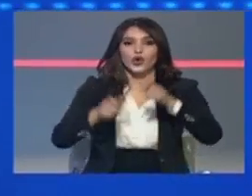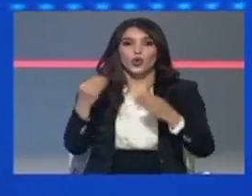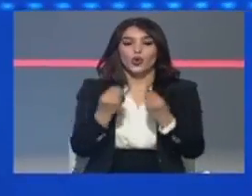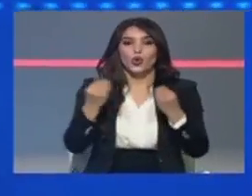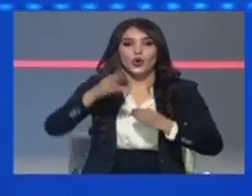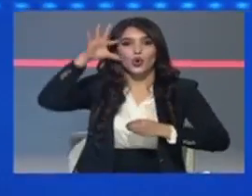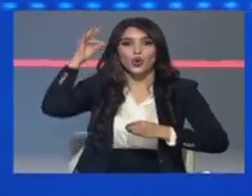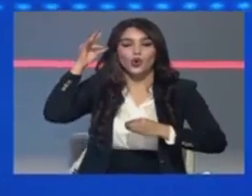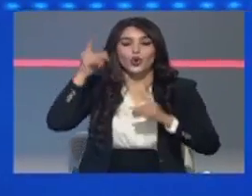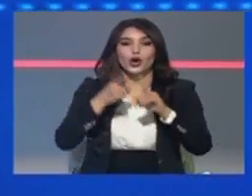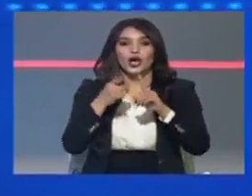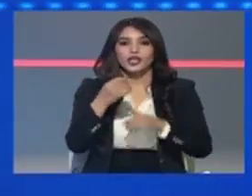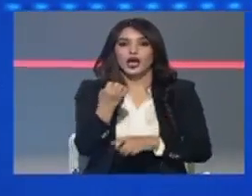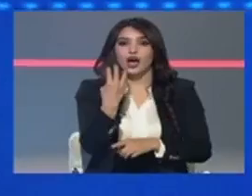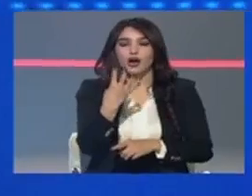تونس وصل إلى